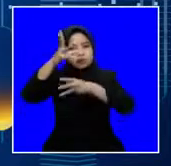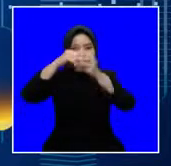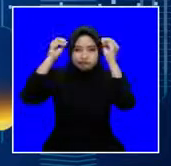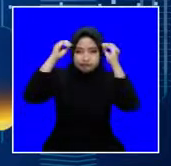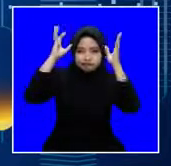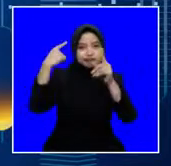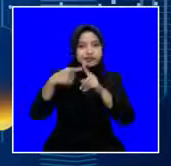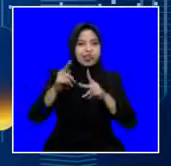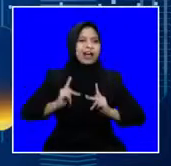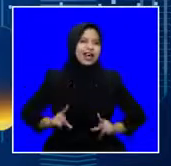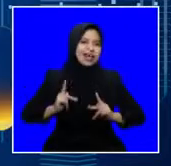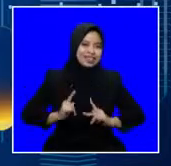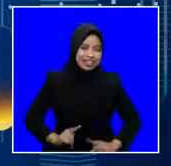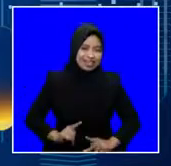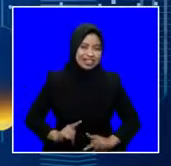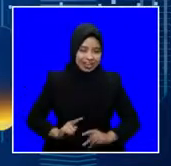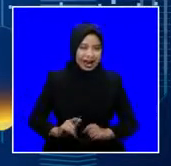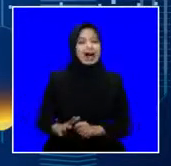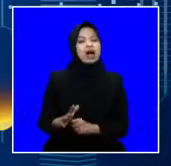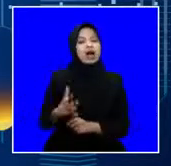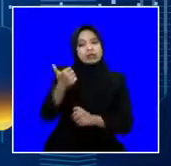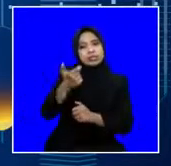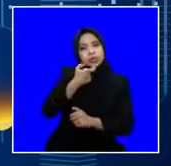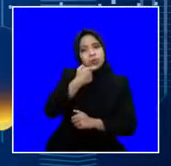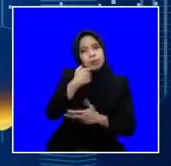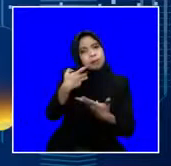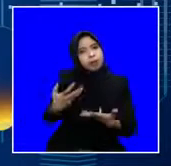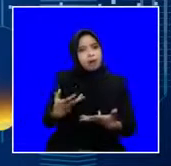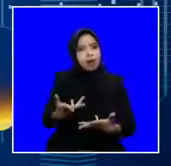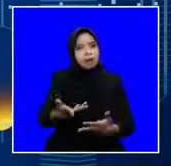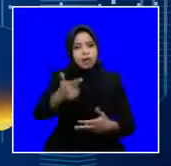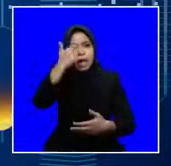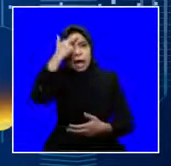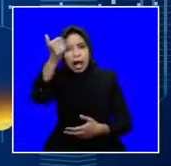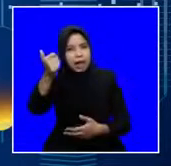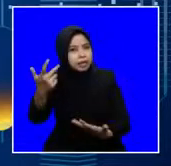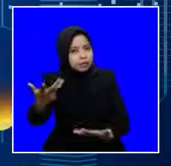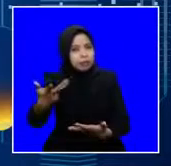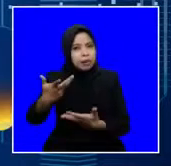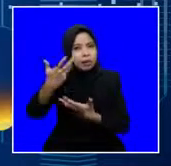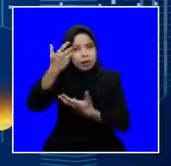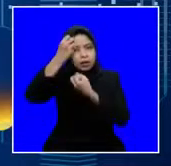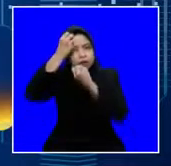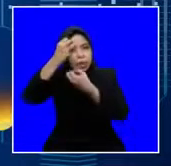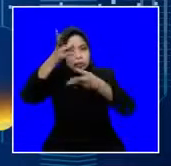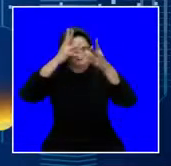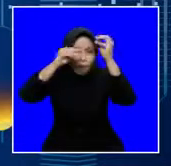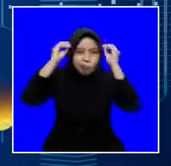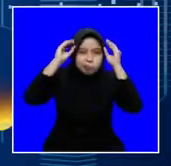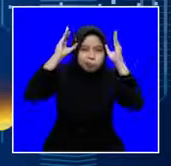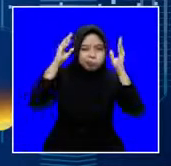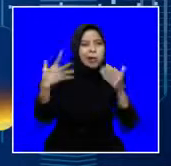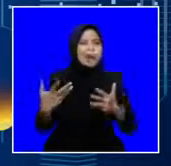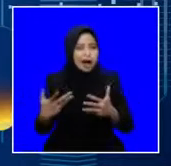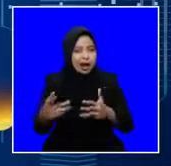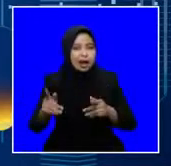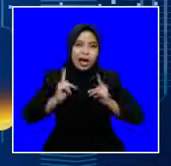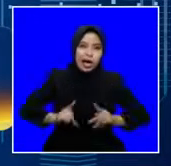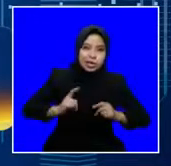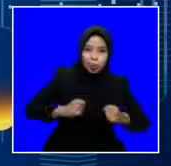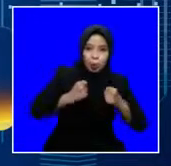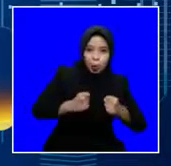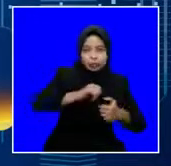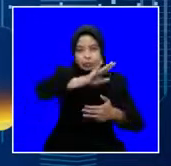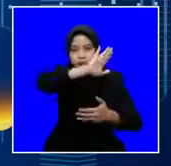dan karakter. Di mana kita di situ untuk keahliannya untuk literasi dan numerasi, kita sangat butuh penguatan di segala